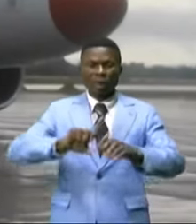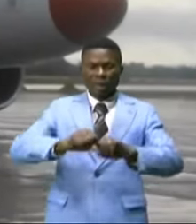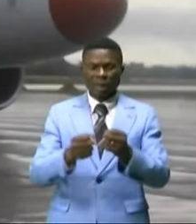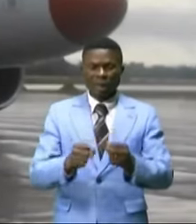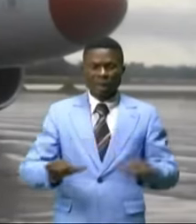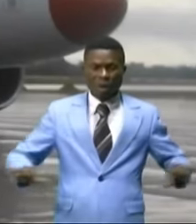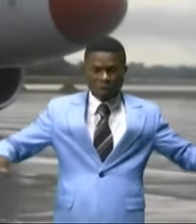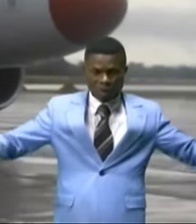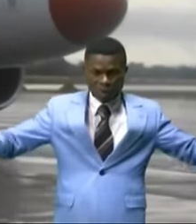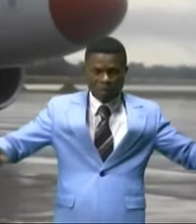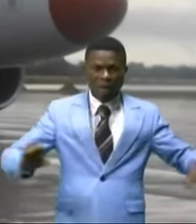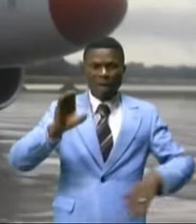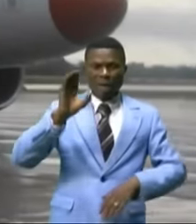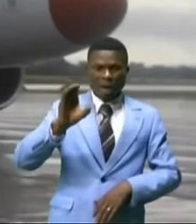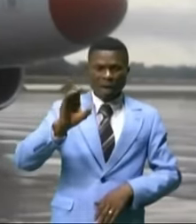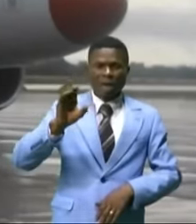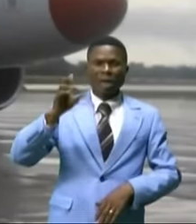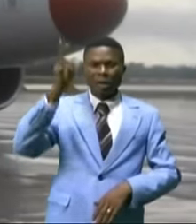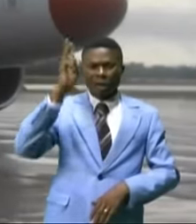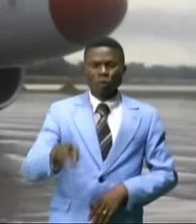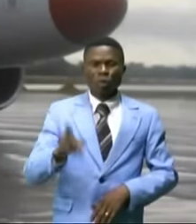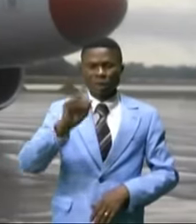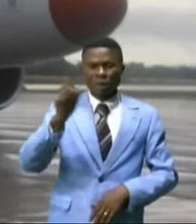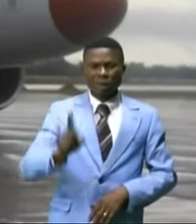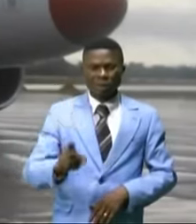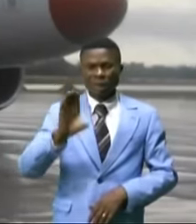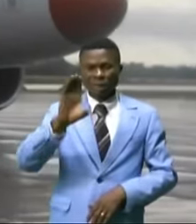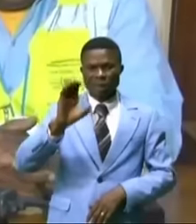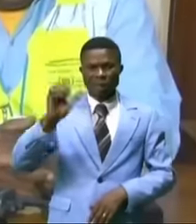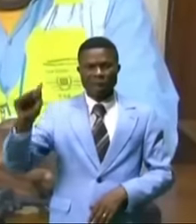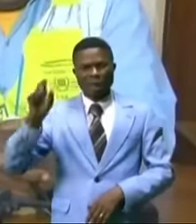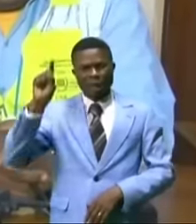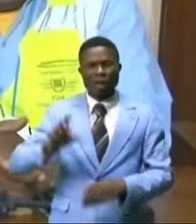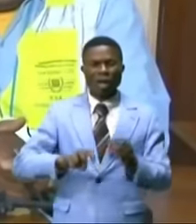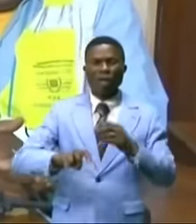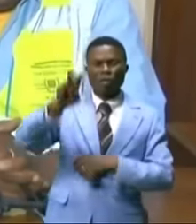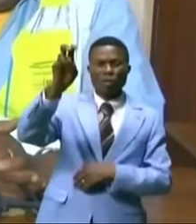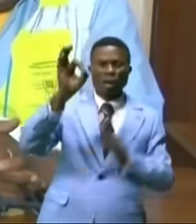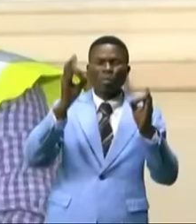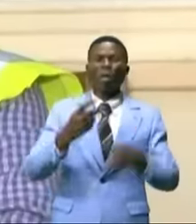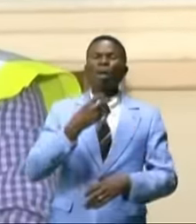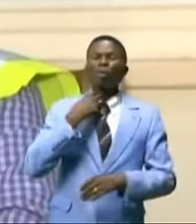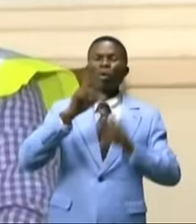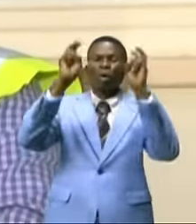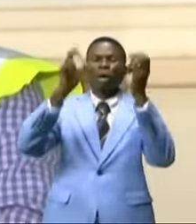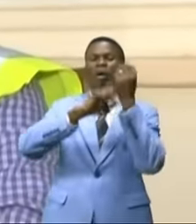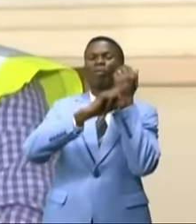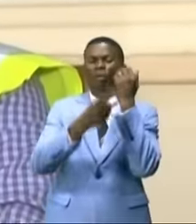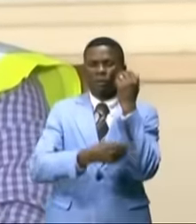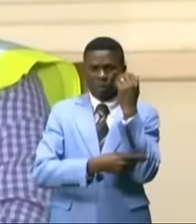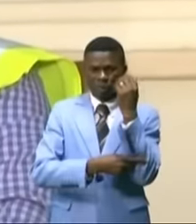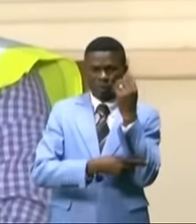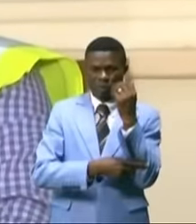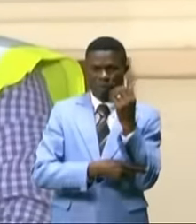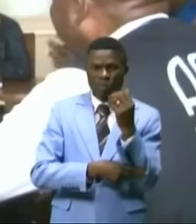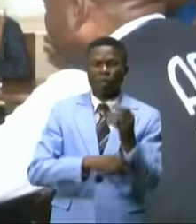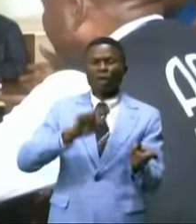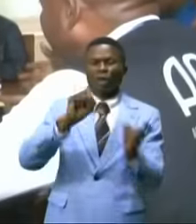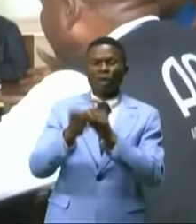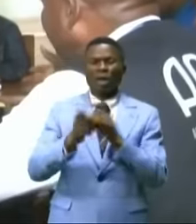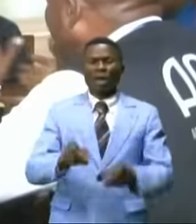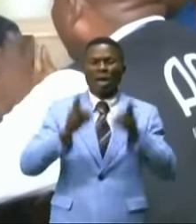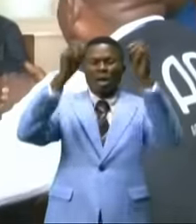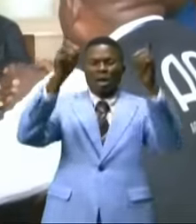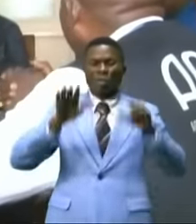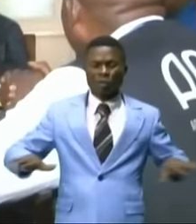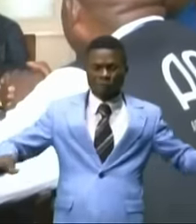Airbus A330 de la CAA, devant effectuer les vols, mais bloqué à Goma. Contraint de recaler le vol, la